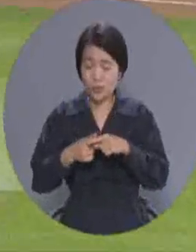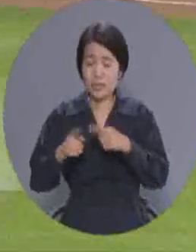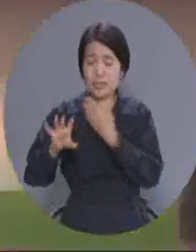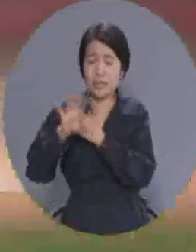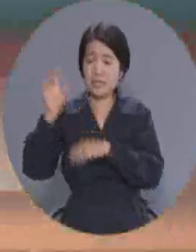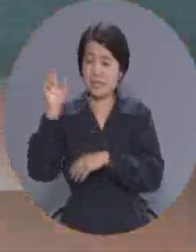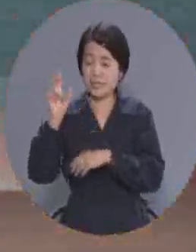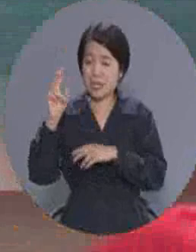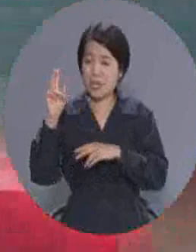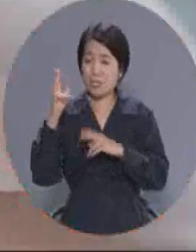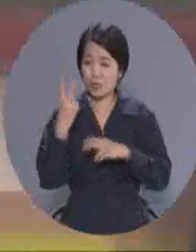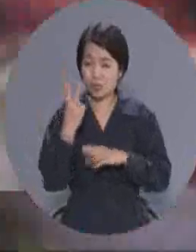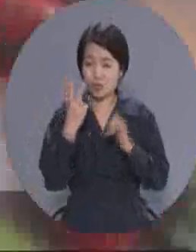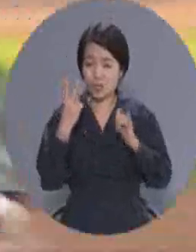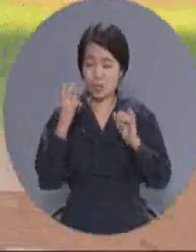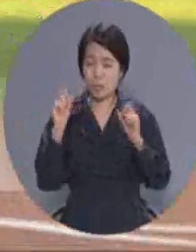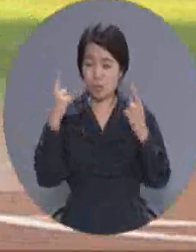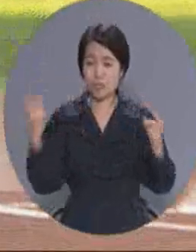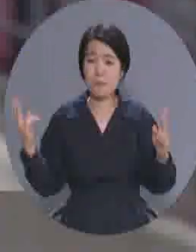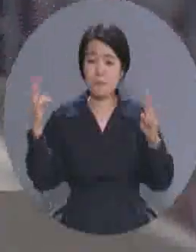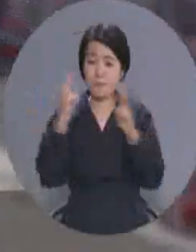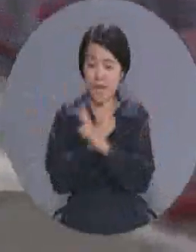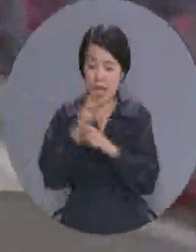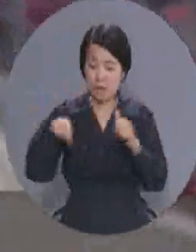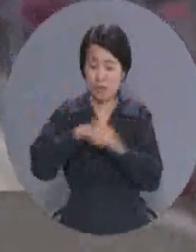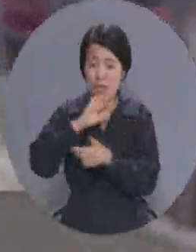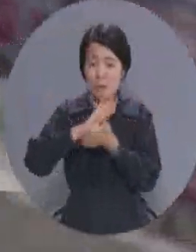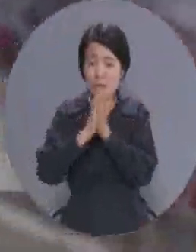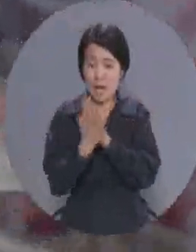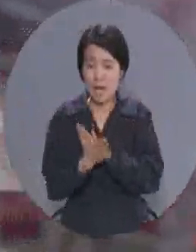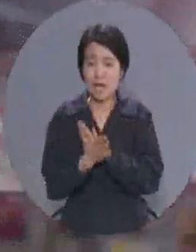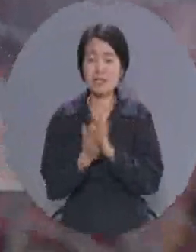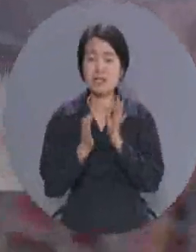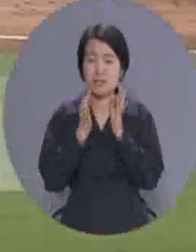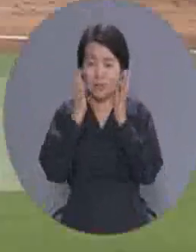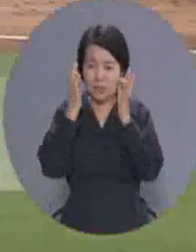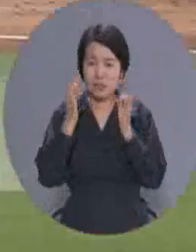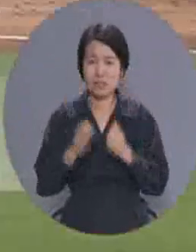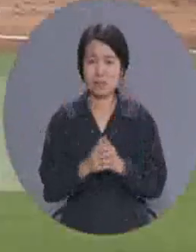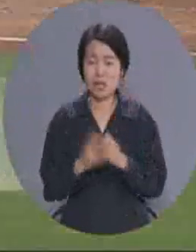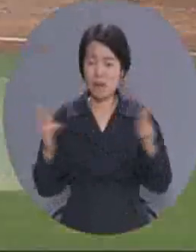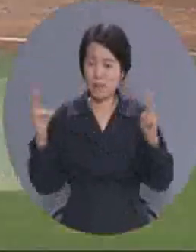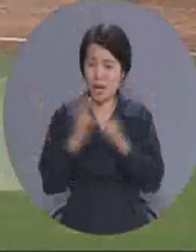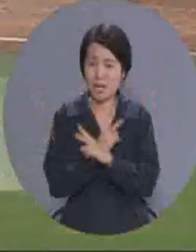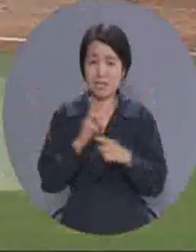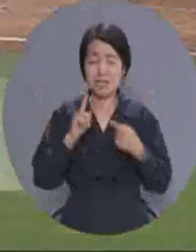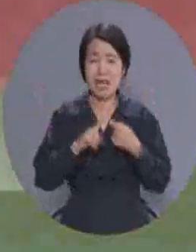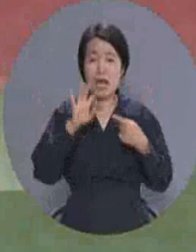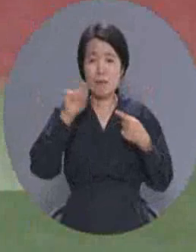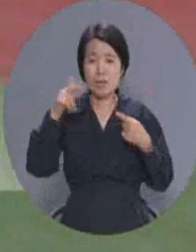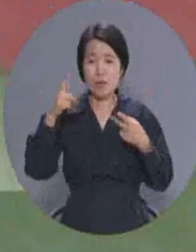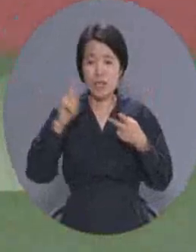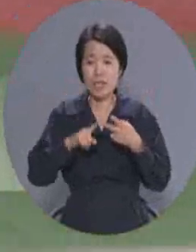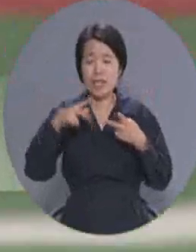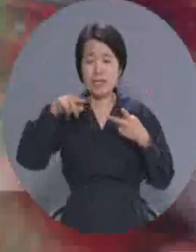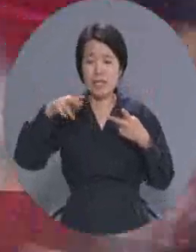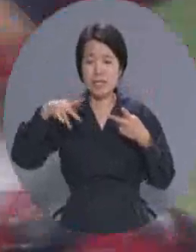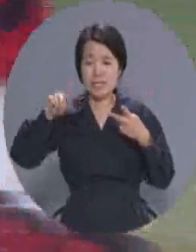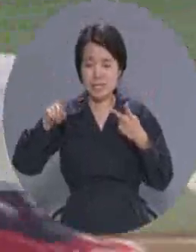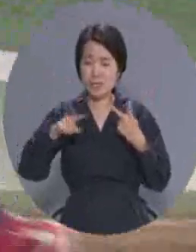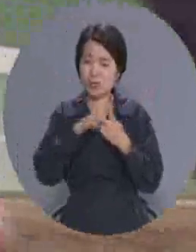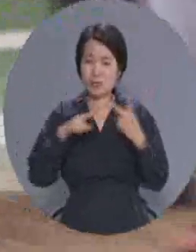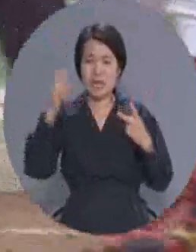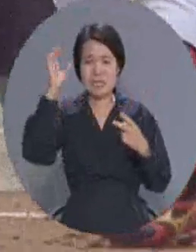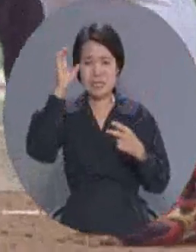투수를 한꺼번에 바꾸는 초강수로 분위기 반전에 나섰지만 바뀐 용병 파노니와 산체스도